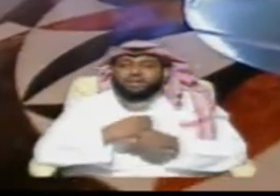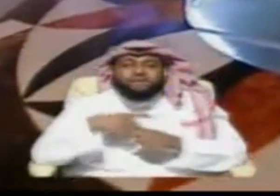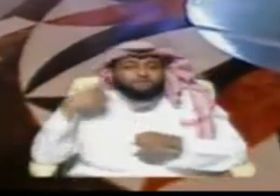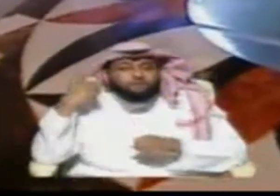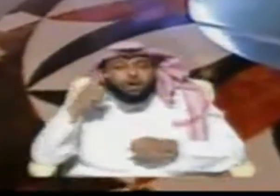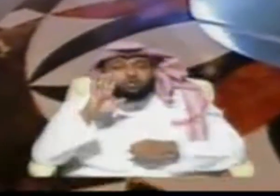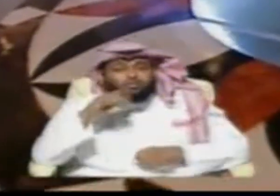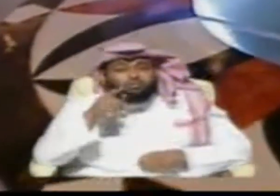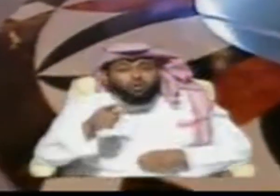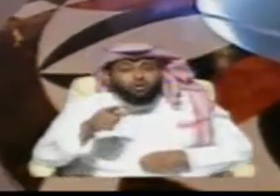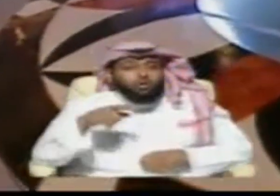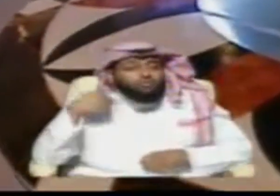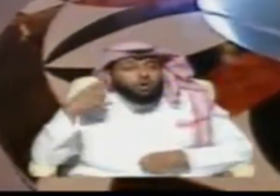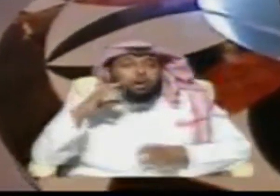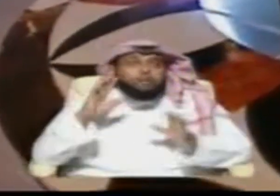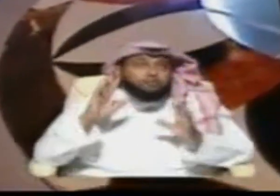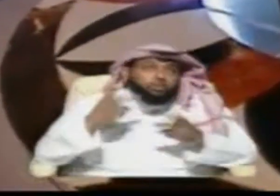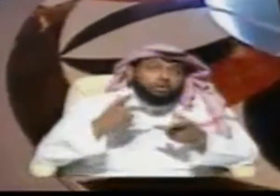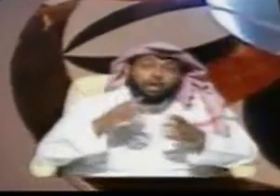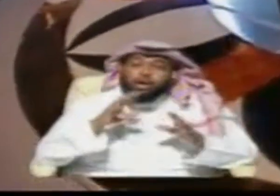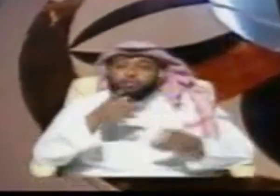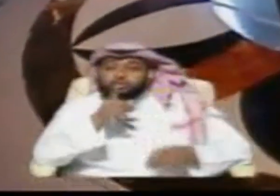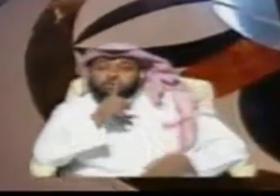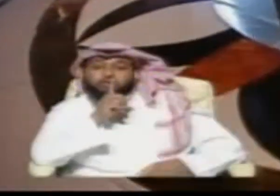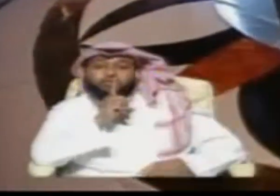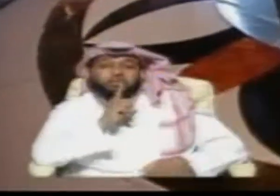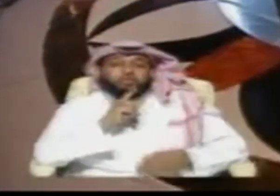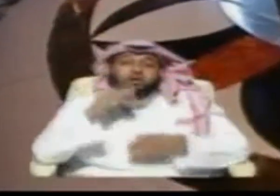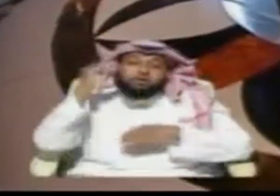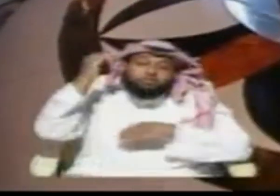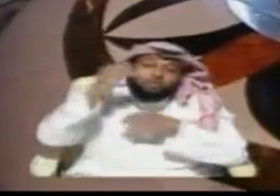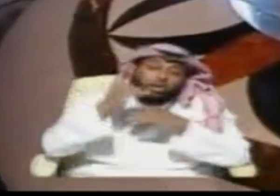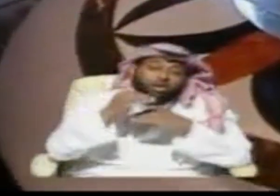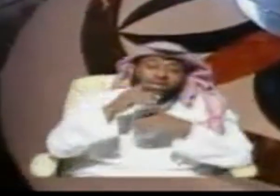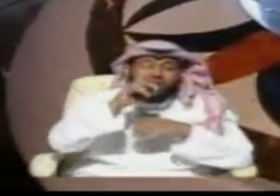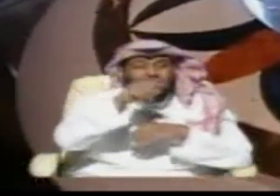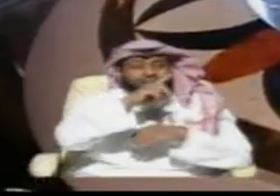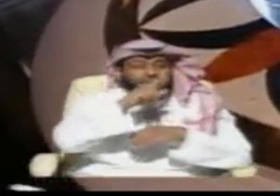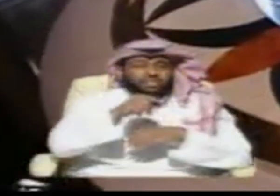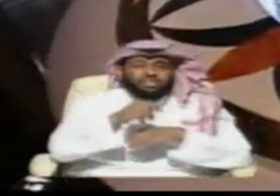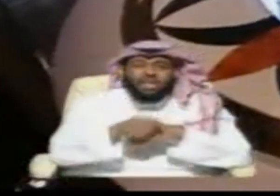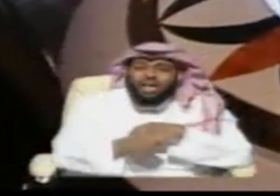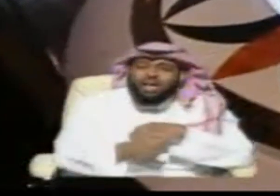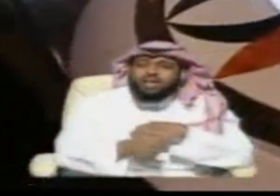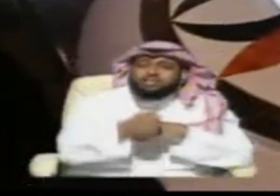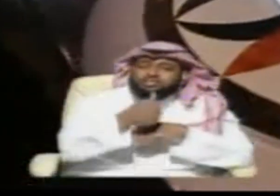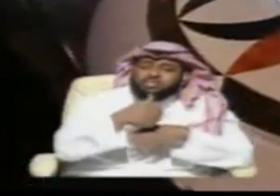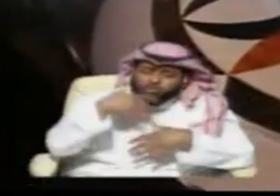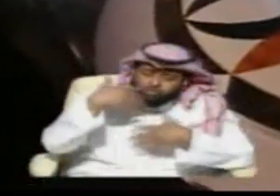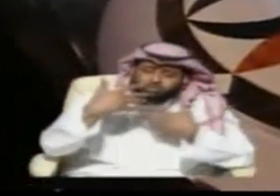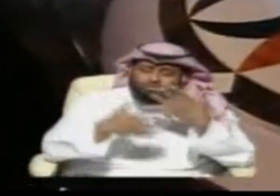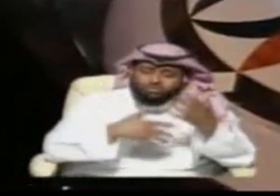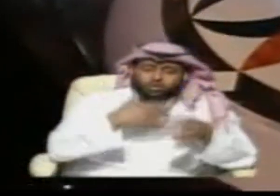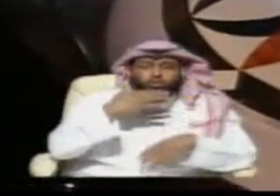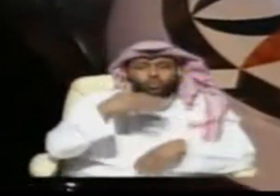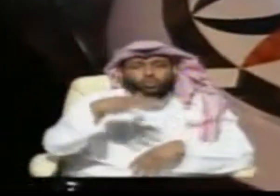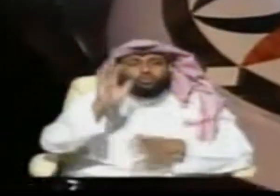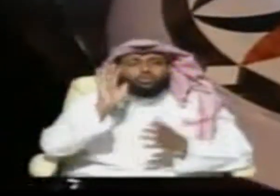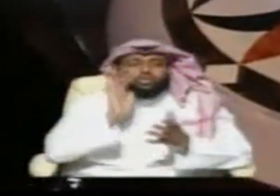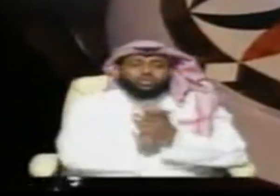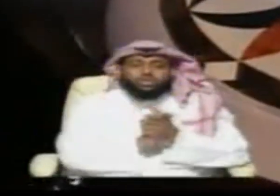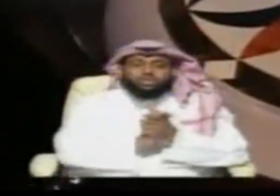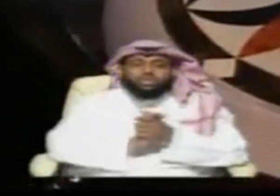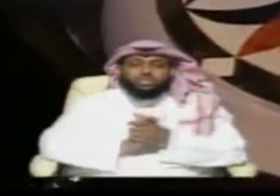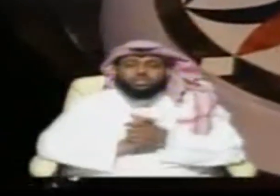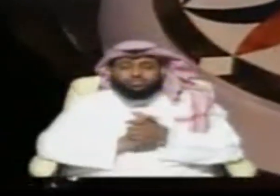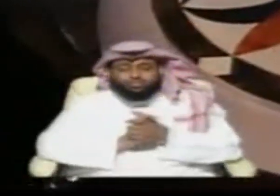علاماتها أحيانا يكون له أثر سلبي، ومنها هذا وأنه يجتهد في ليلة ويترك الاجتهاد في بقية الليالي. نعم،